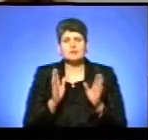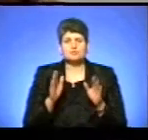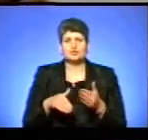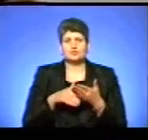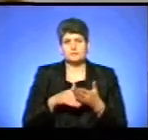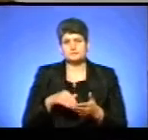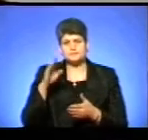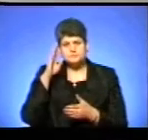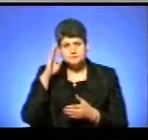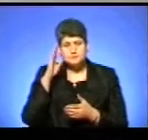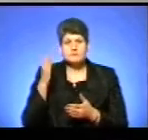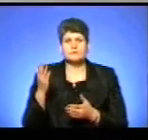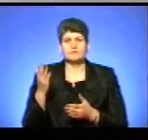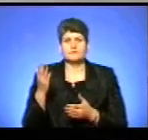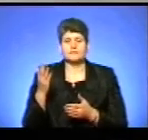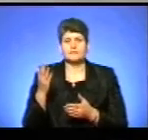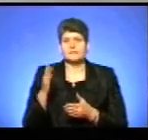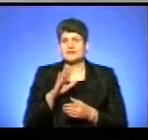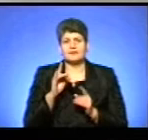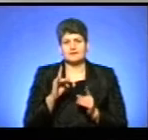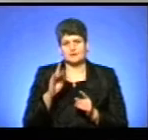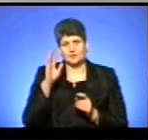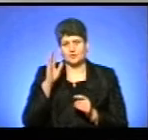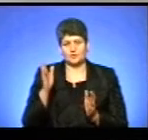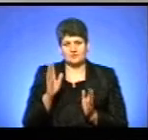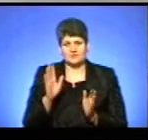допомагати хлопцям, та не тільки хлопцям,